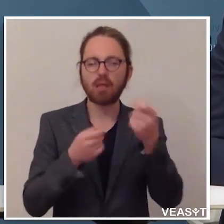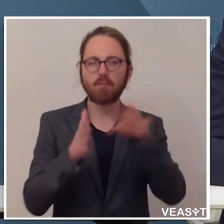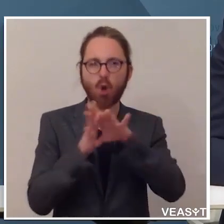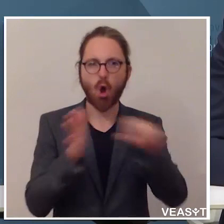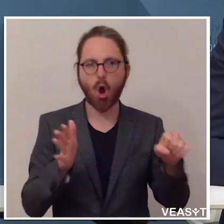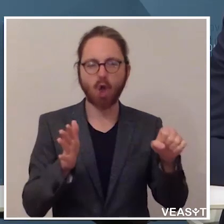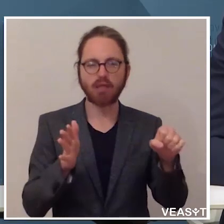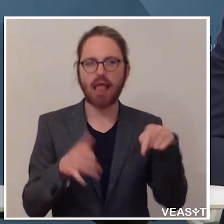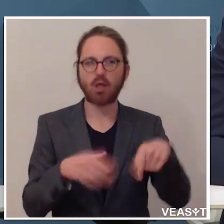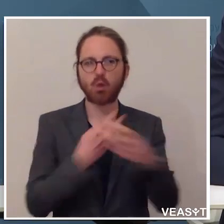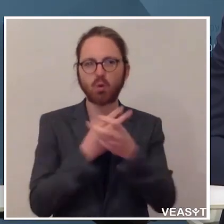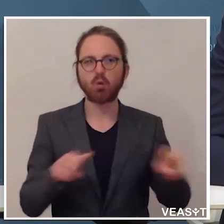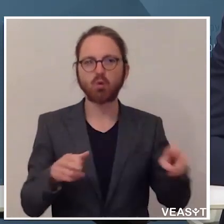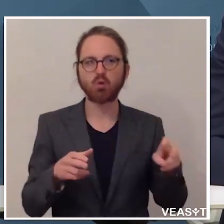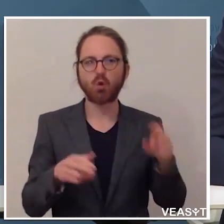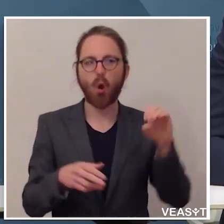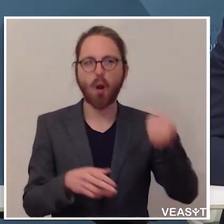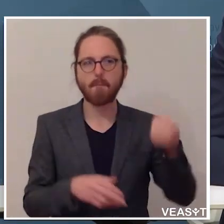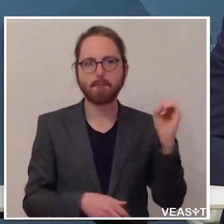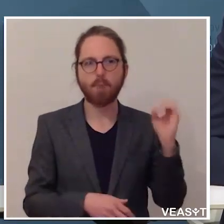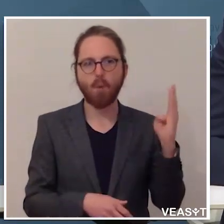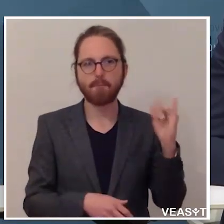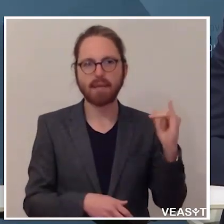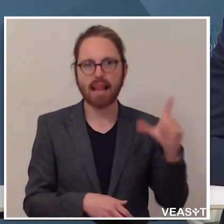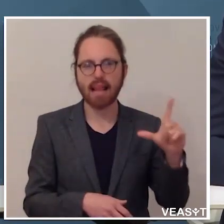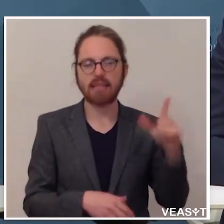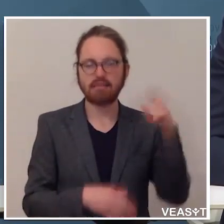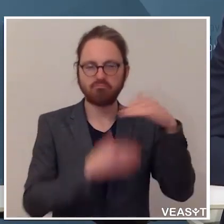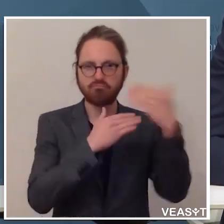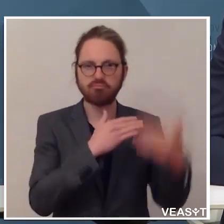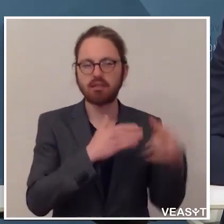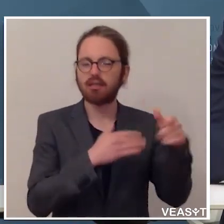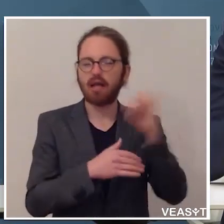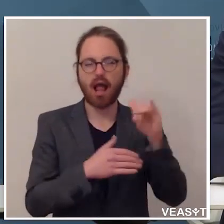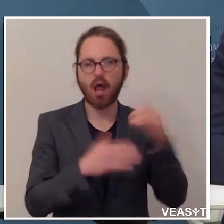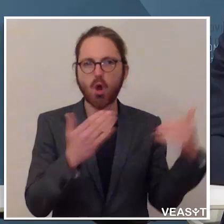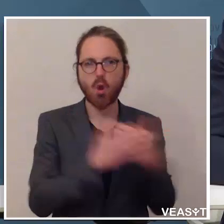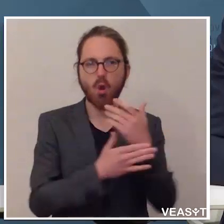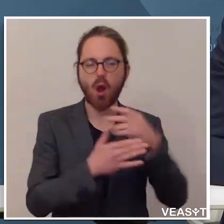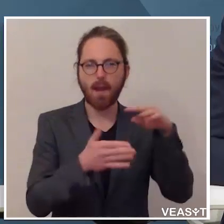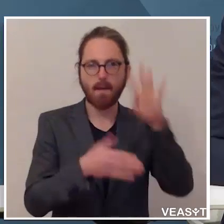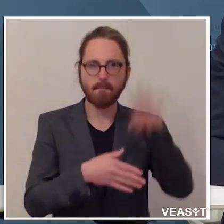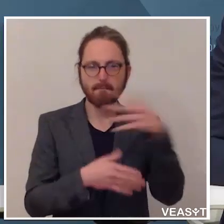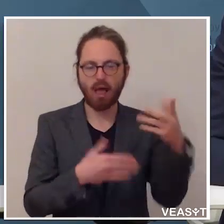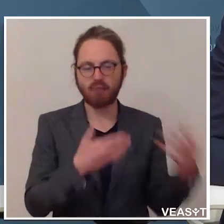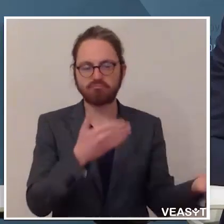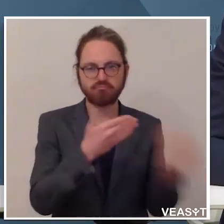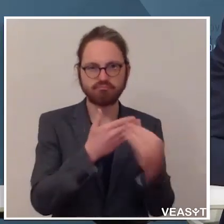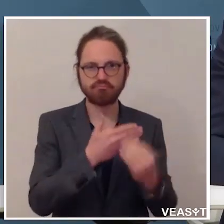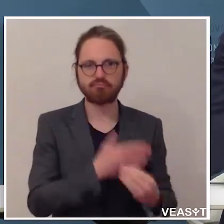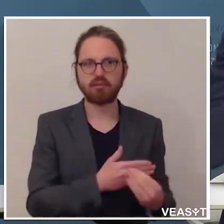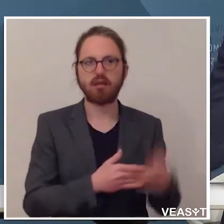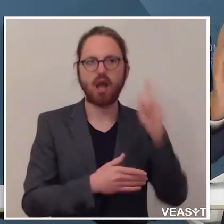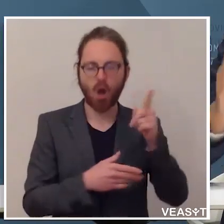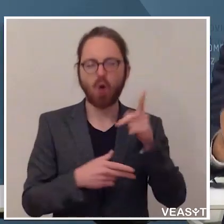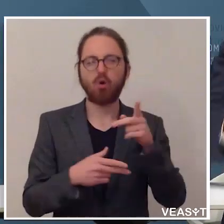Bitte schauen Sie da drauf. Alle Pläne werden dort aktualisiert. Die derzeitigen Fahrpläne auf den Bus- und Zughaltestellen sind